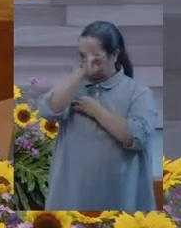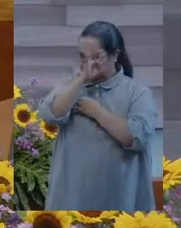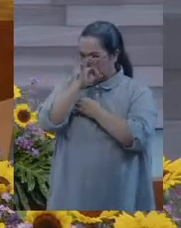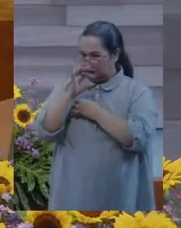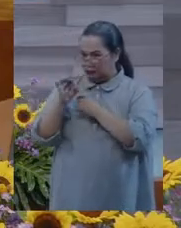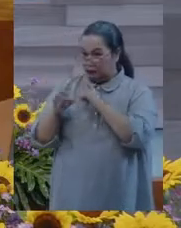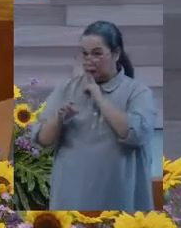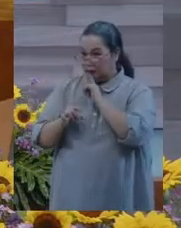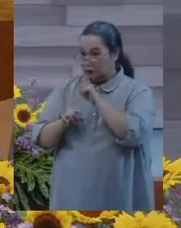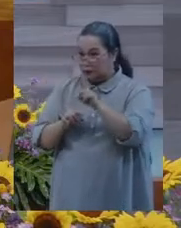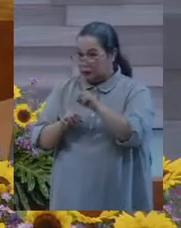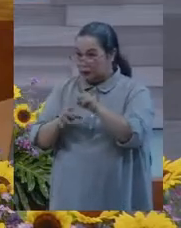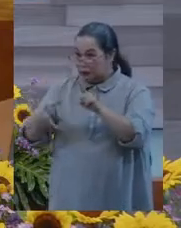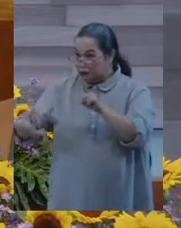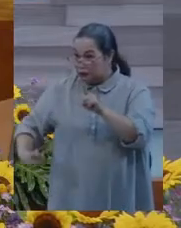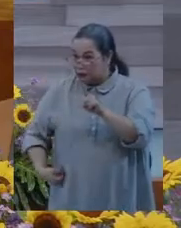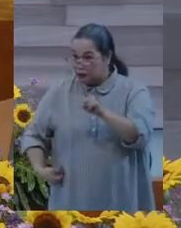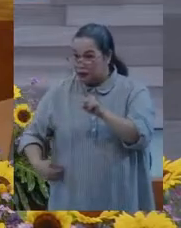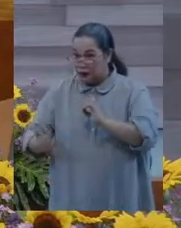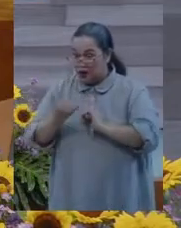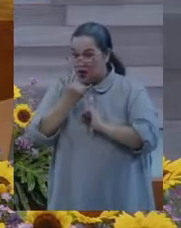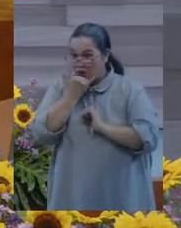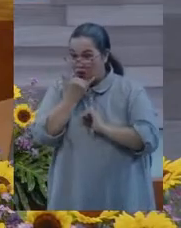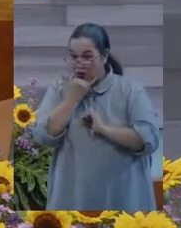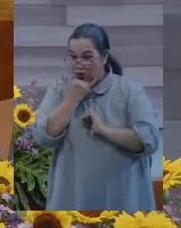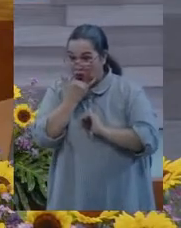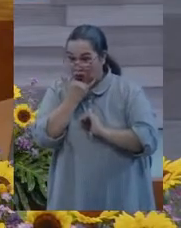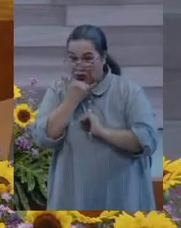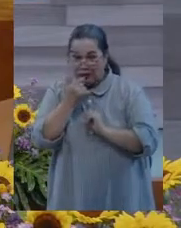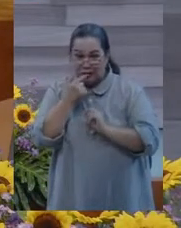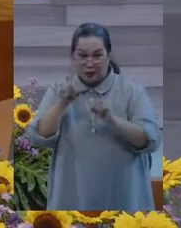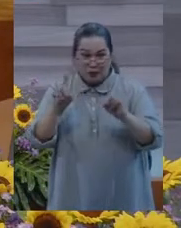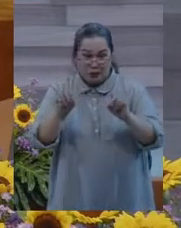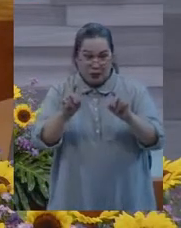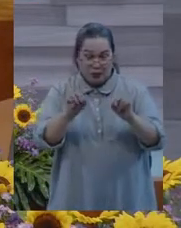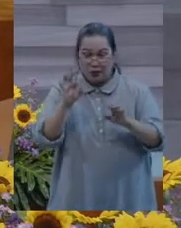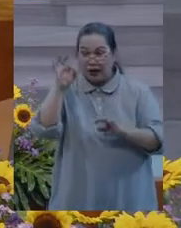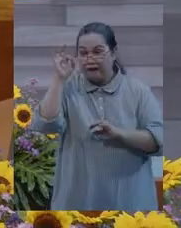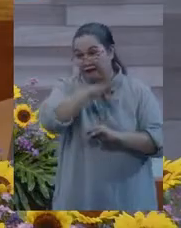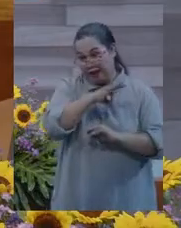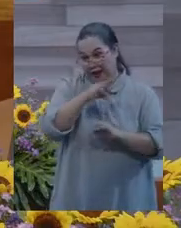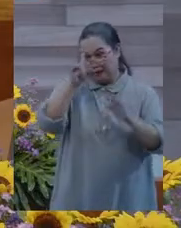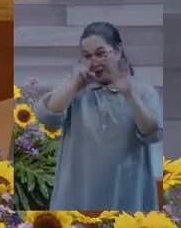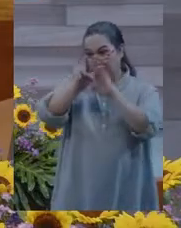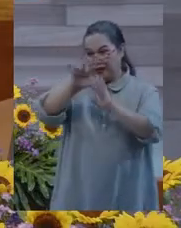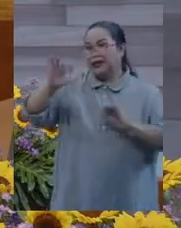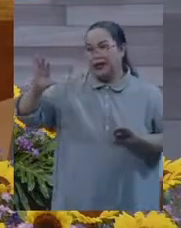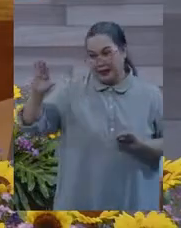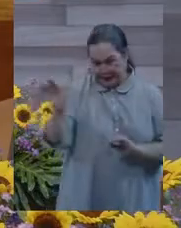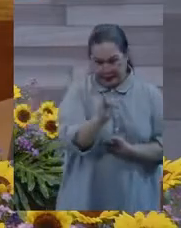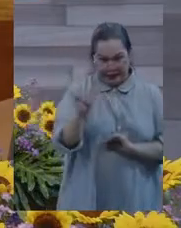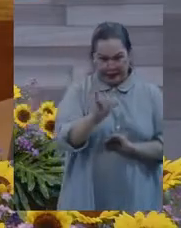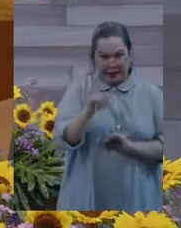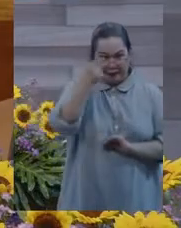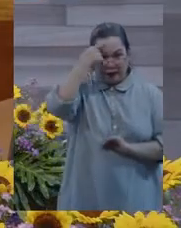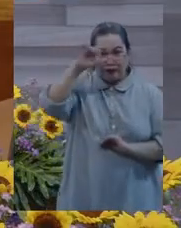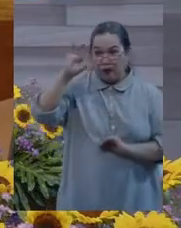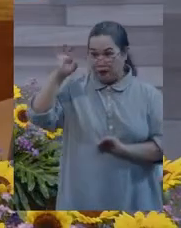the gain of Balaam's error ay yung ginagawa ng mga false prophet para sa